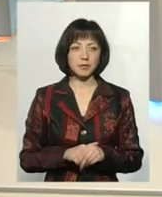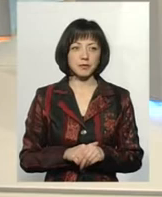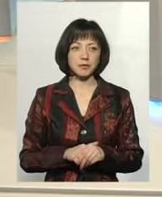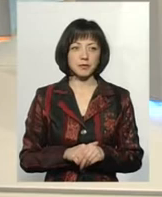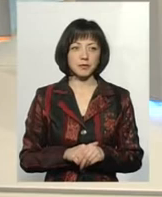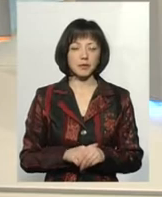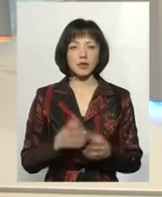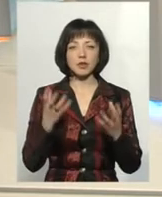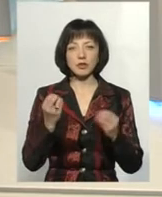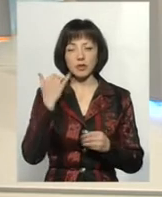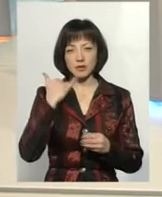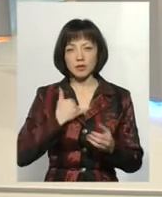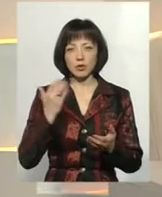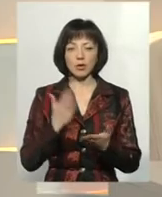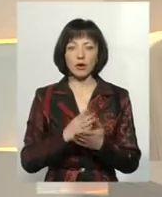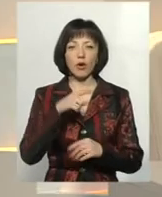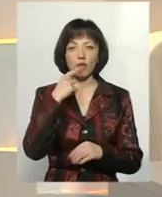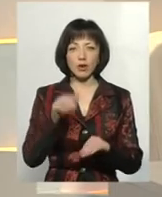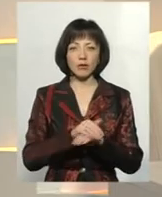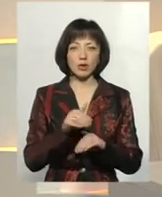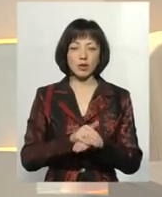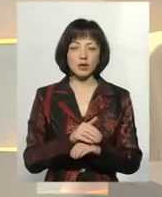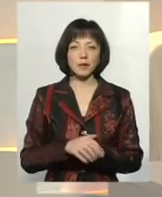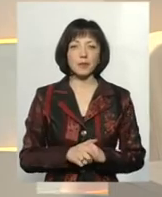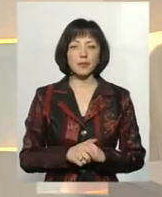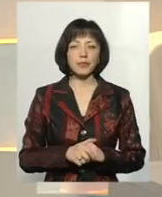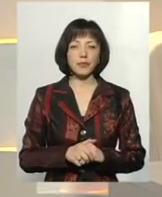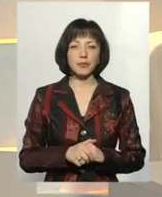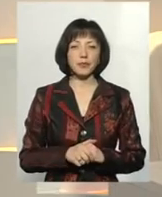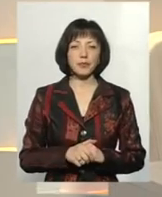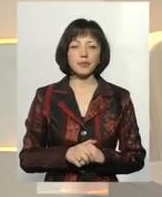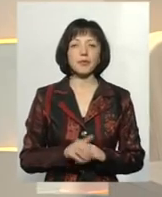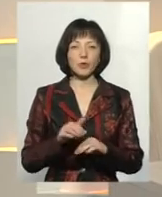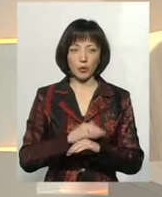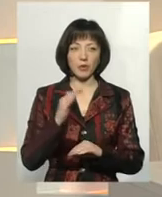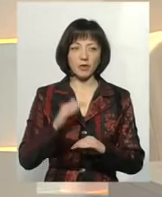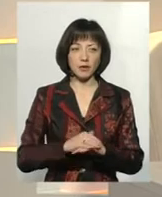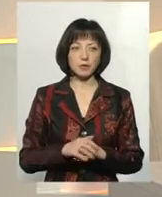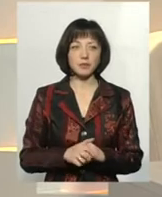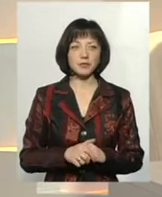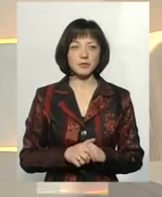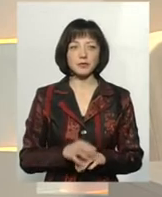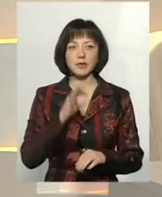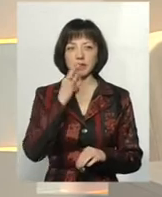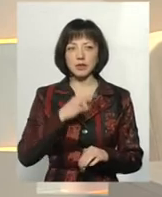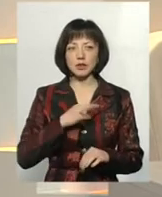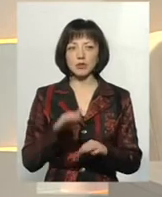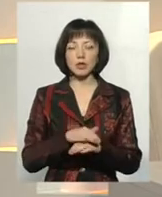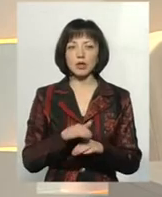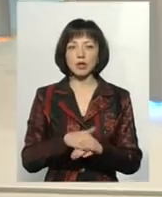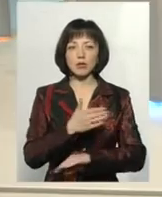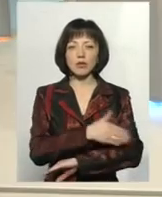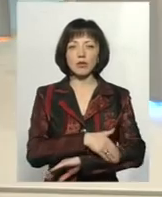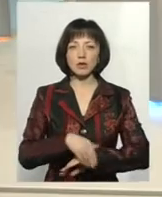Ми чуємо, у нас є ще дзвінок. Говоріть, будь ласка. Доброго вечора. Добрий вечір. Скажіть, будь ласка, по